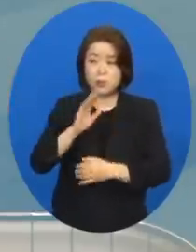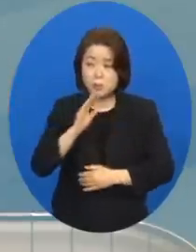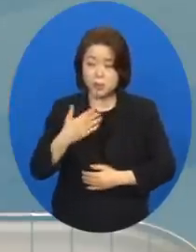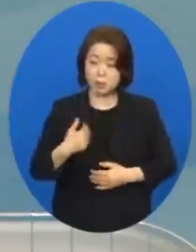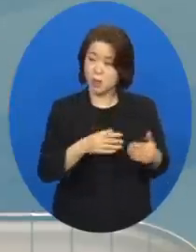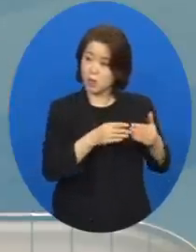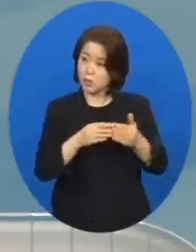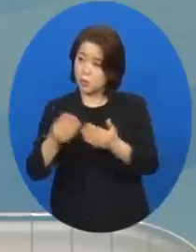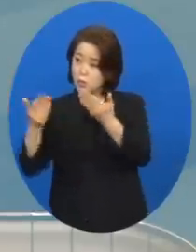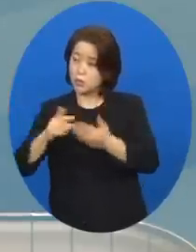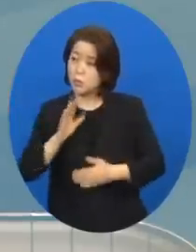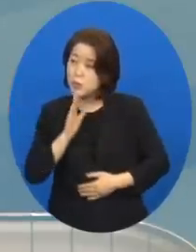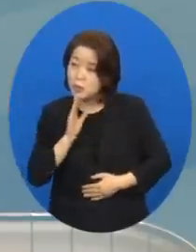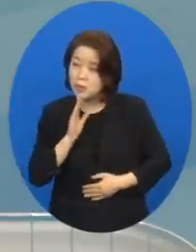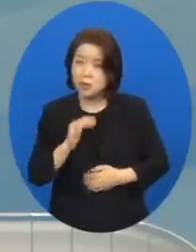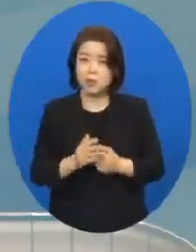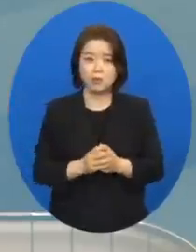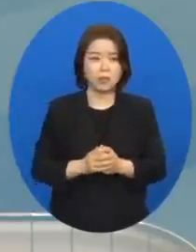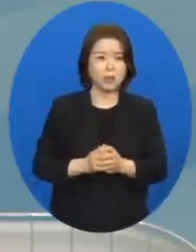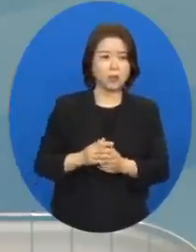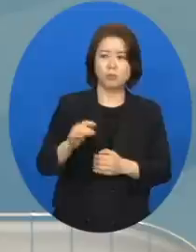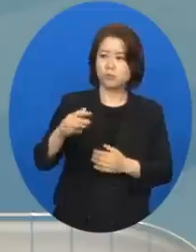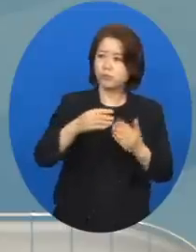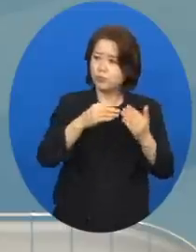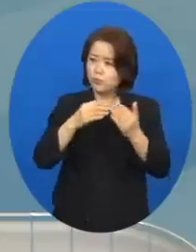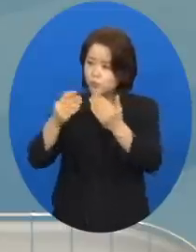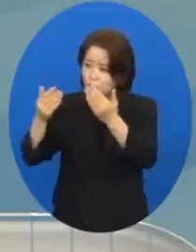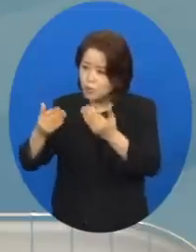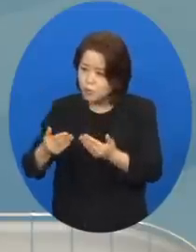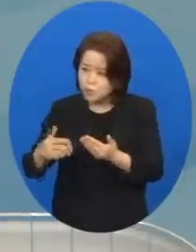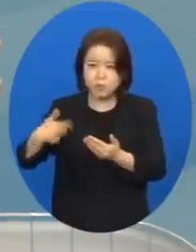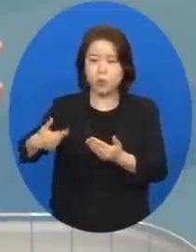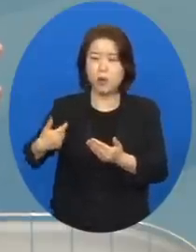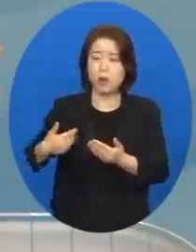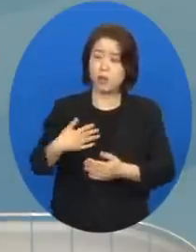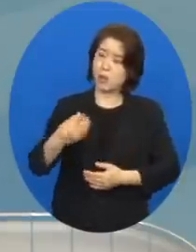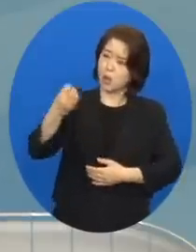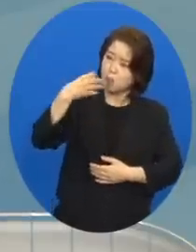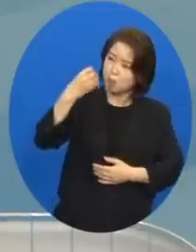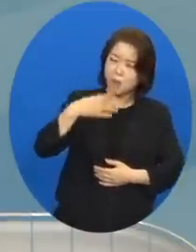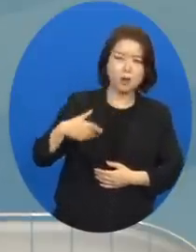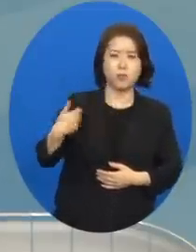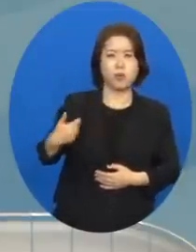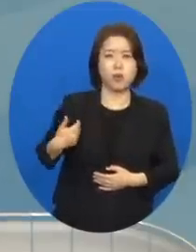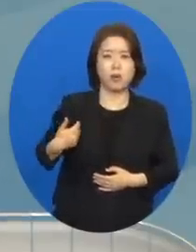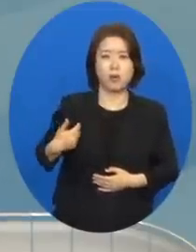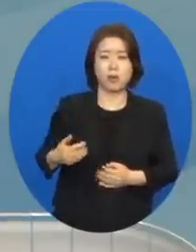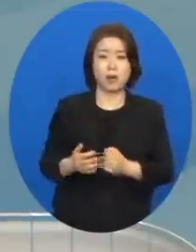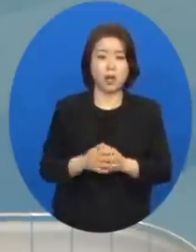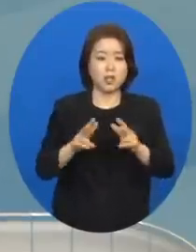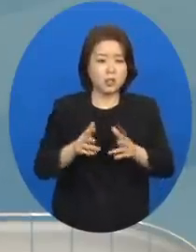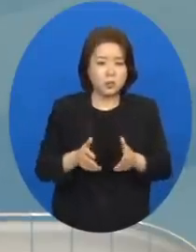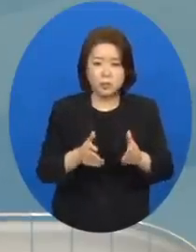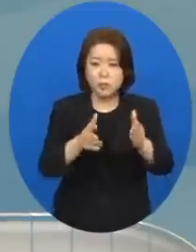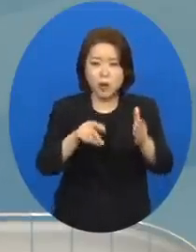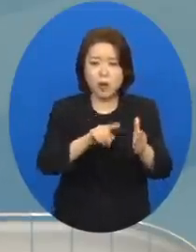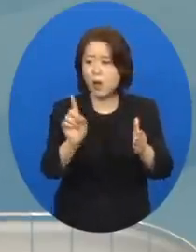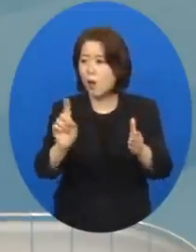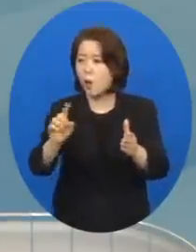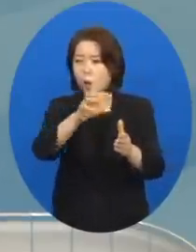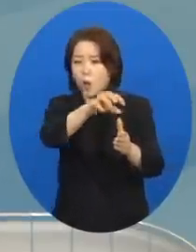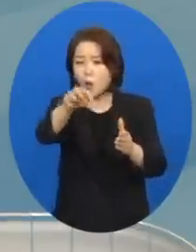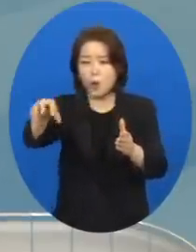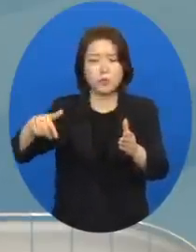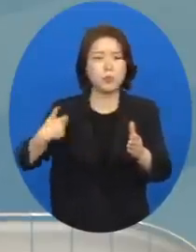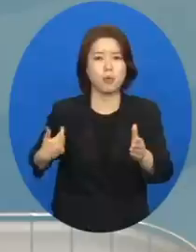거 아닙니까? 근데 모르겠습니다. 주님이 나에게 뭐라고 말씀하시는지, 내가 지금 어디로 가야 될지.